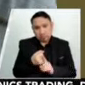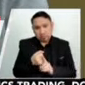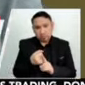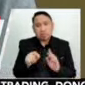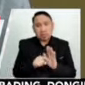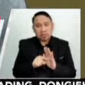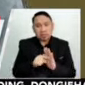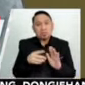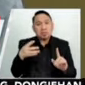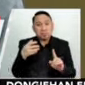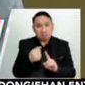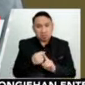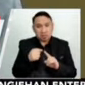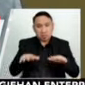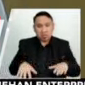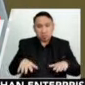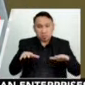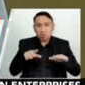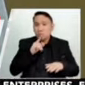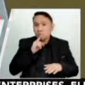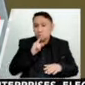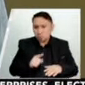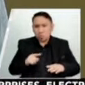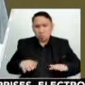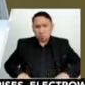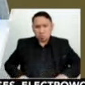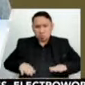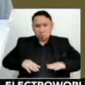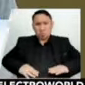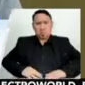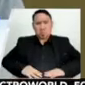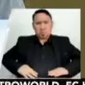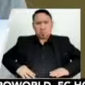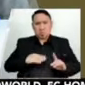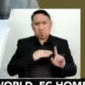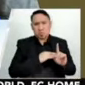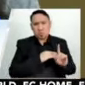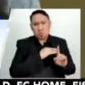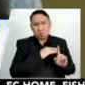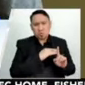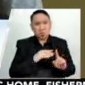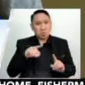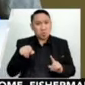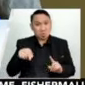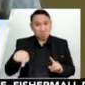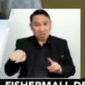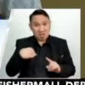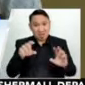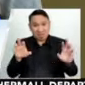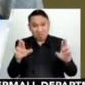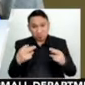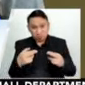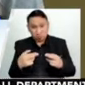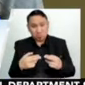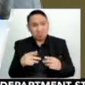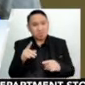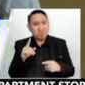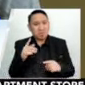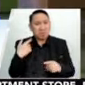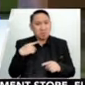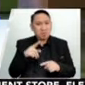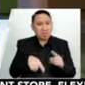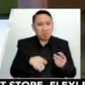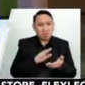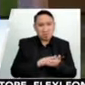mataas, hanggang baywang. Inaabot po yung apat na classroom. Hindi po mabilis ang pagbaba ng